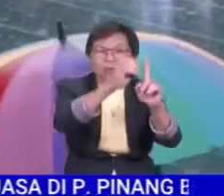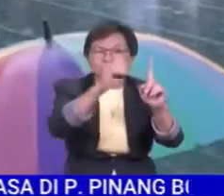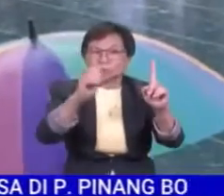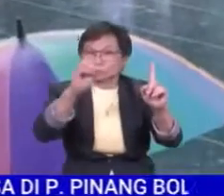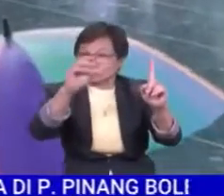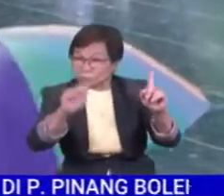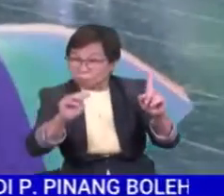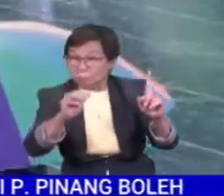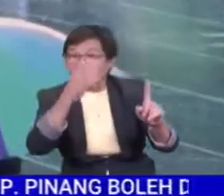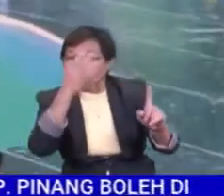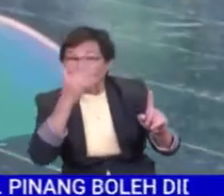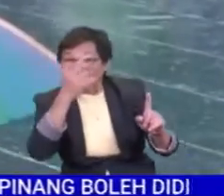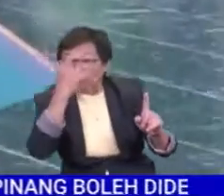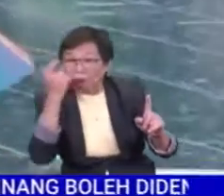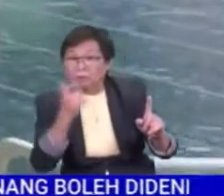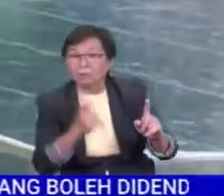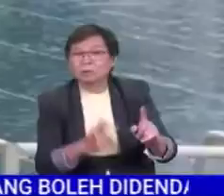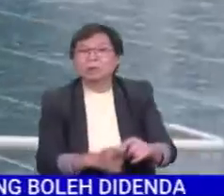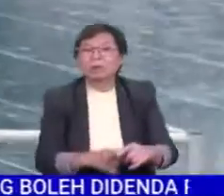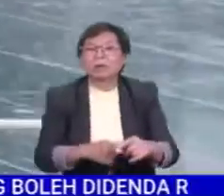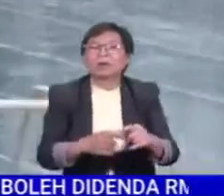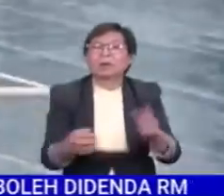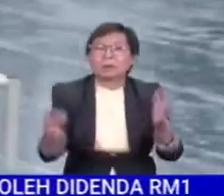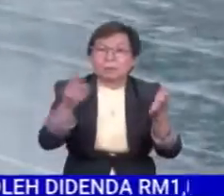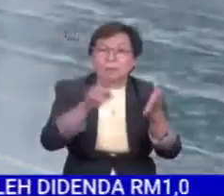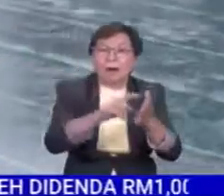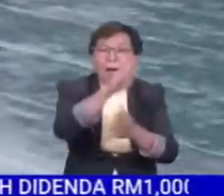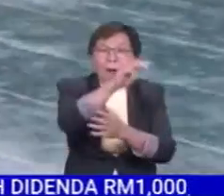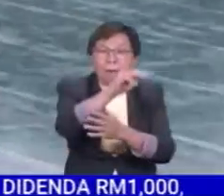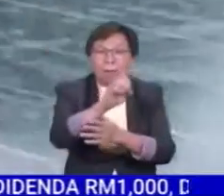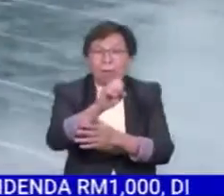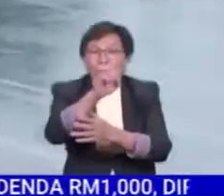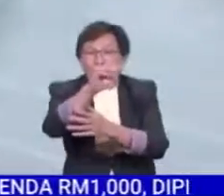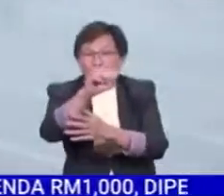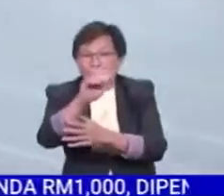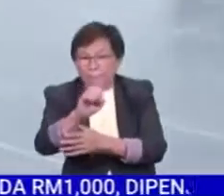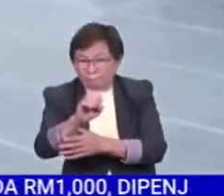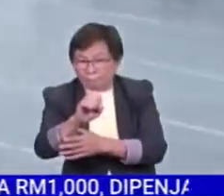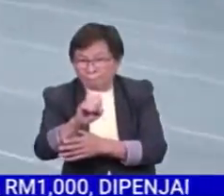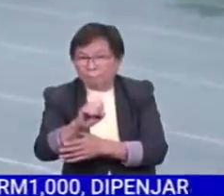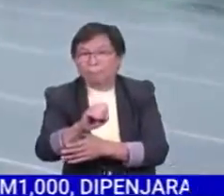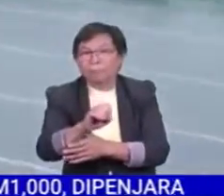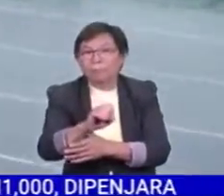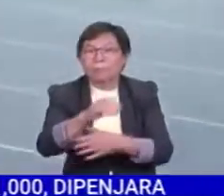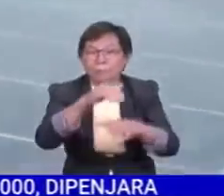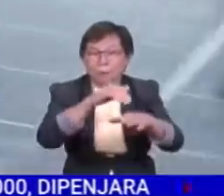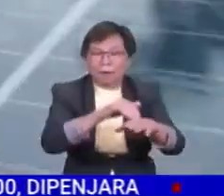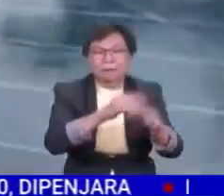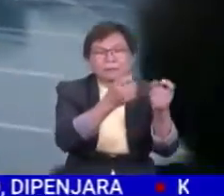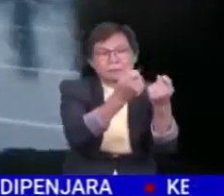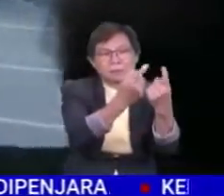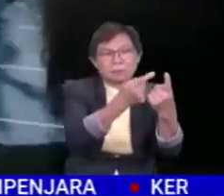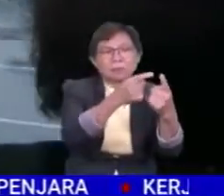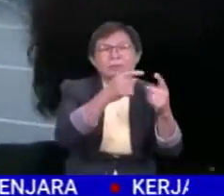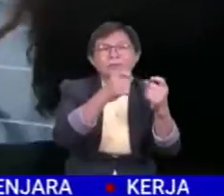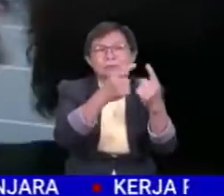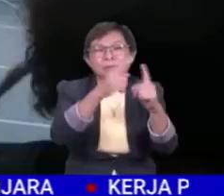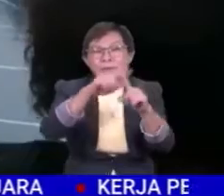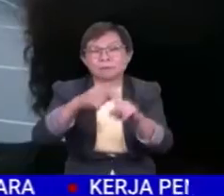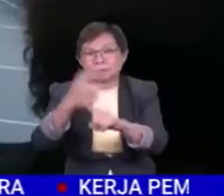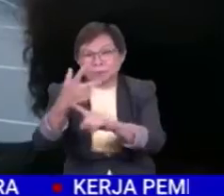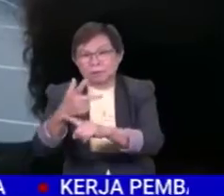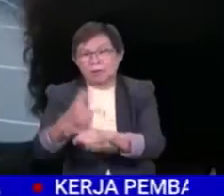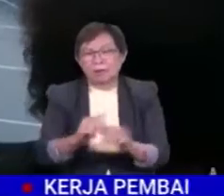meter ini kerana Tarikh pendaftaran terakhir yang diberikan oleh Majlis olimpik Malaysia mom adalah pada 11 Mac